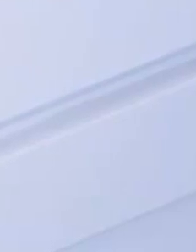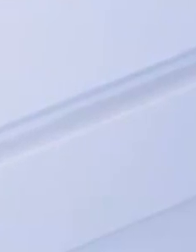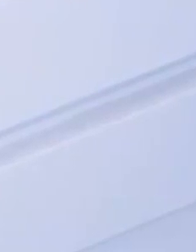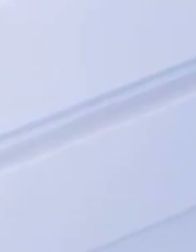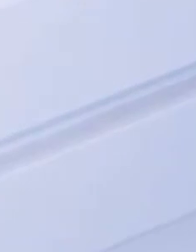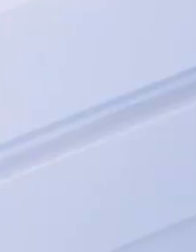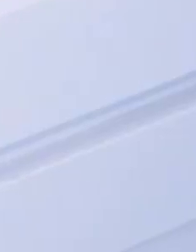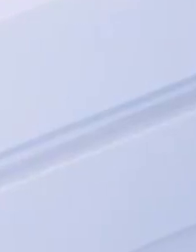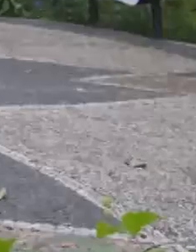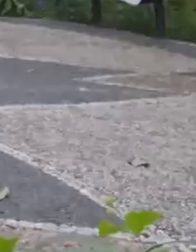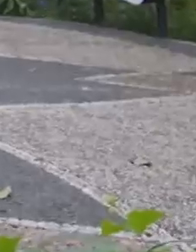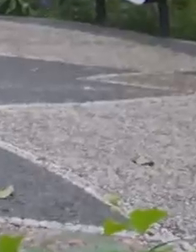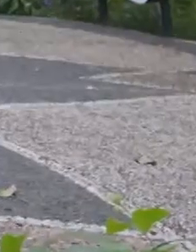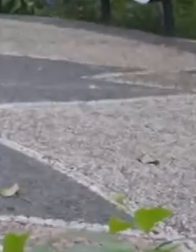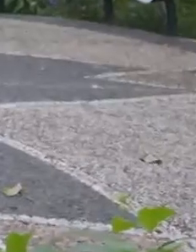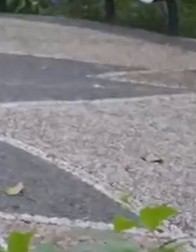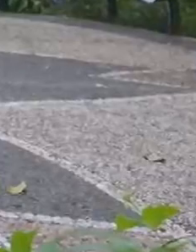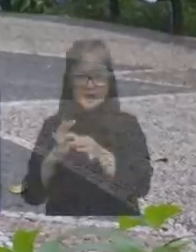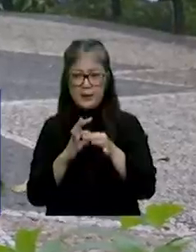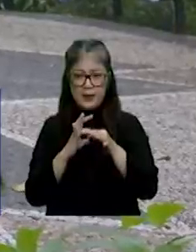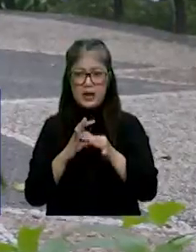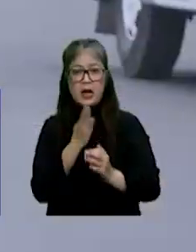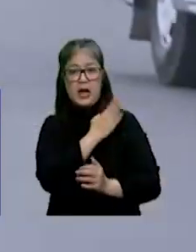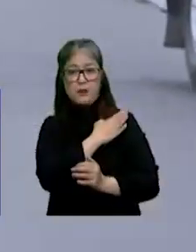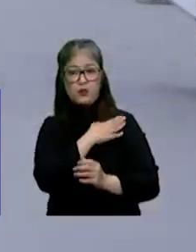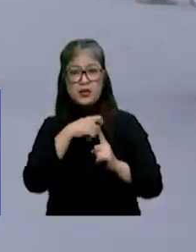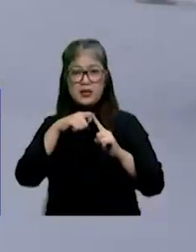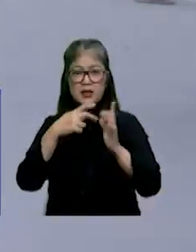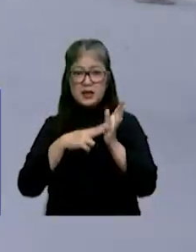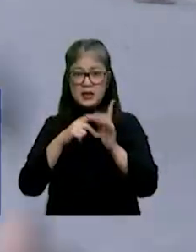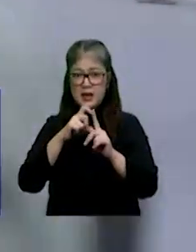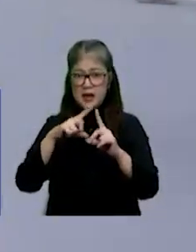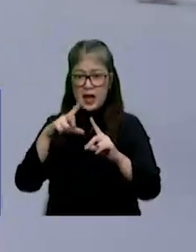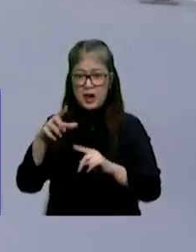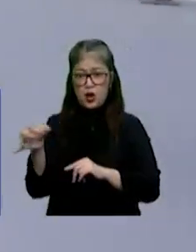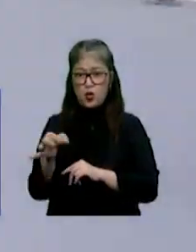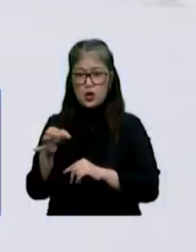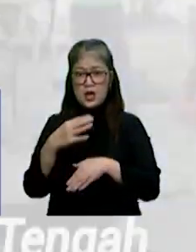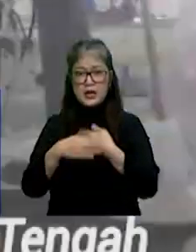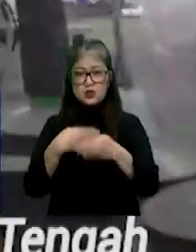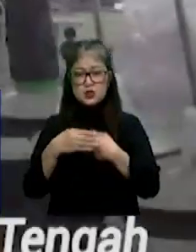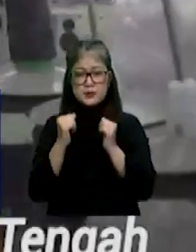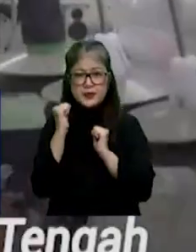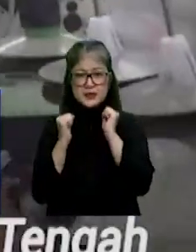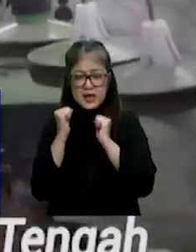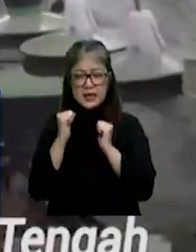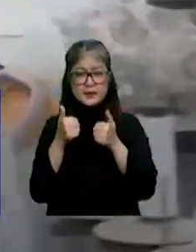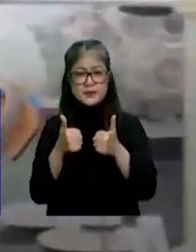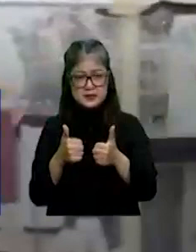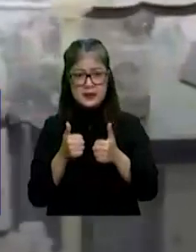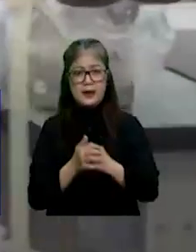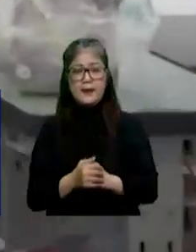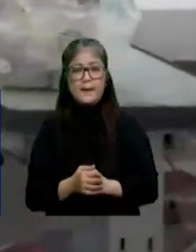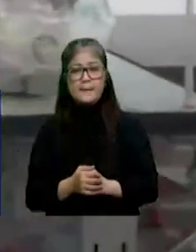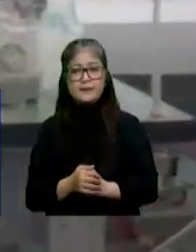Singapura, sehingga menjadikan Kabupaten Kendal kota industri yang siap bersaing. Ya, sebenarnya yang